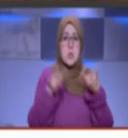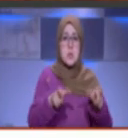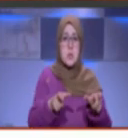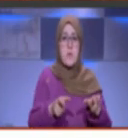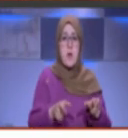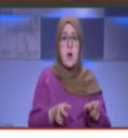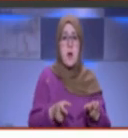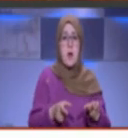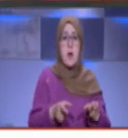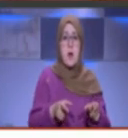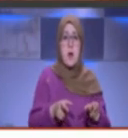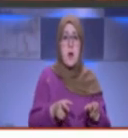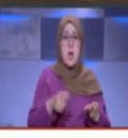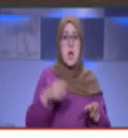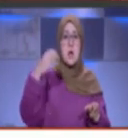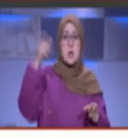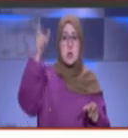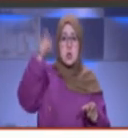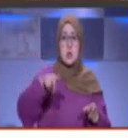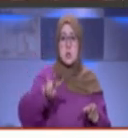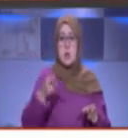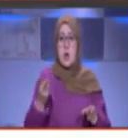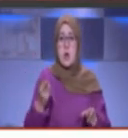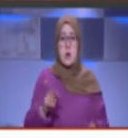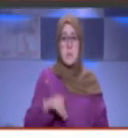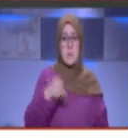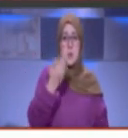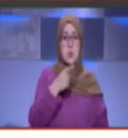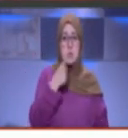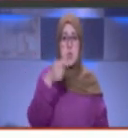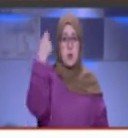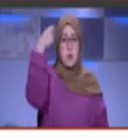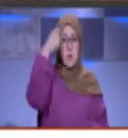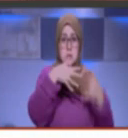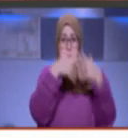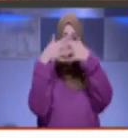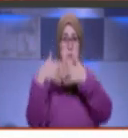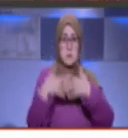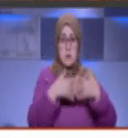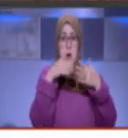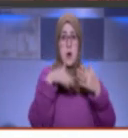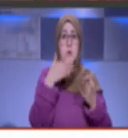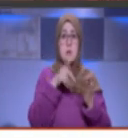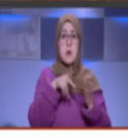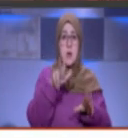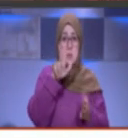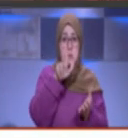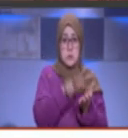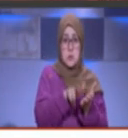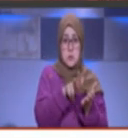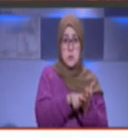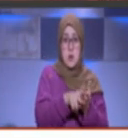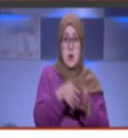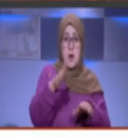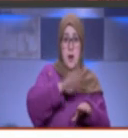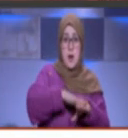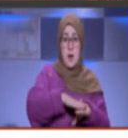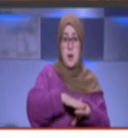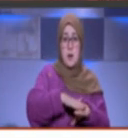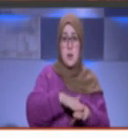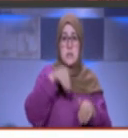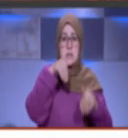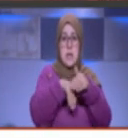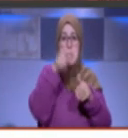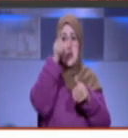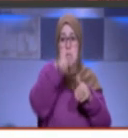ماكفيرسون بديلا لمودلي، مشيرا إلى أن الرئيس الأمريكي دونالد ترامب قد صدق على تعيين ماكفيرسون.